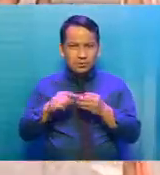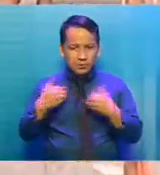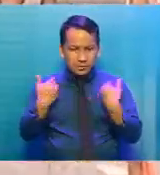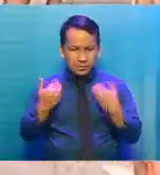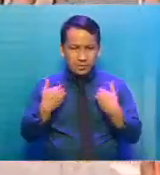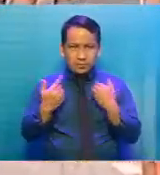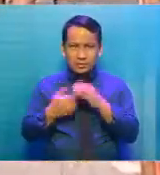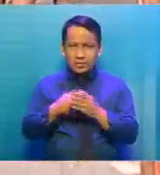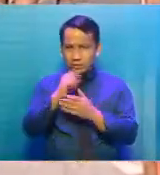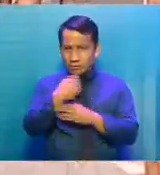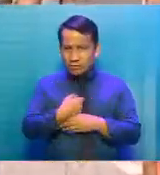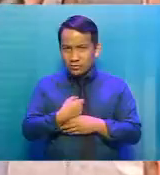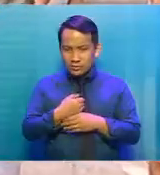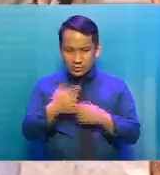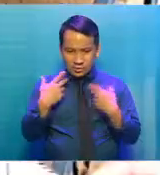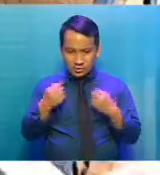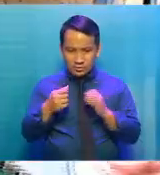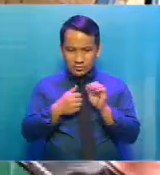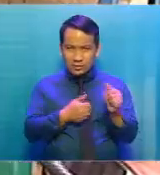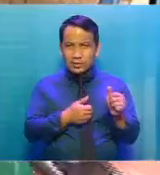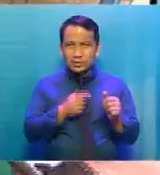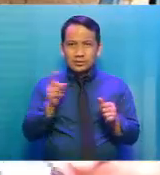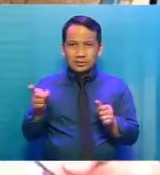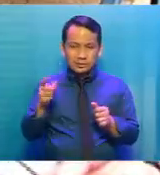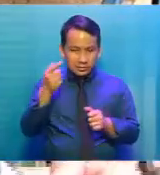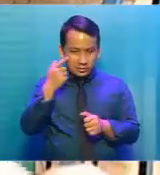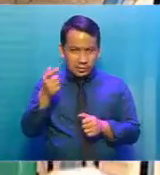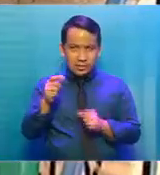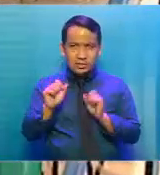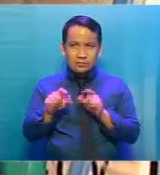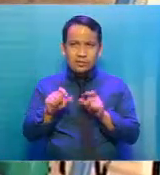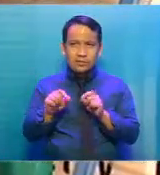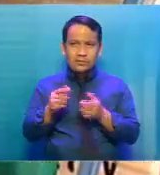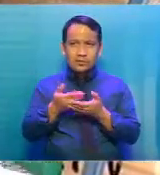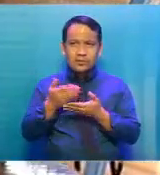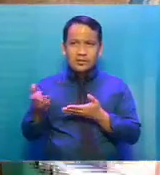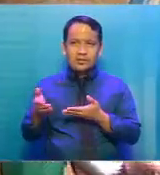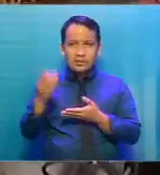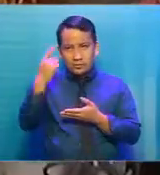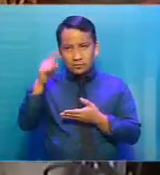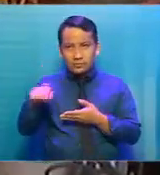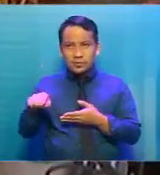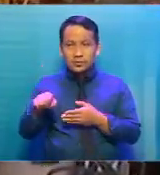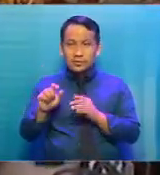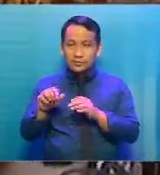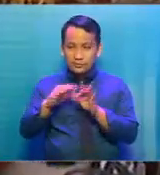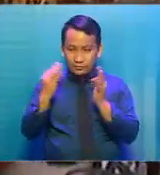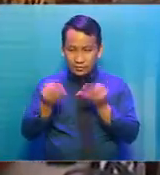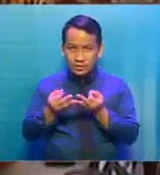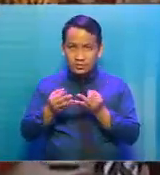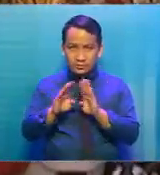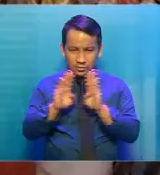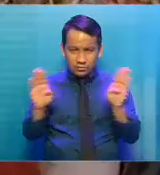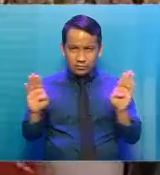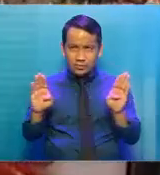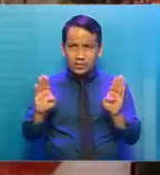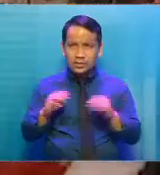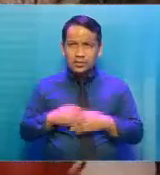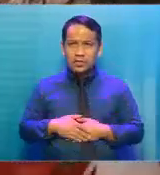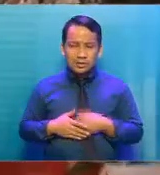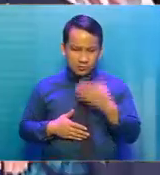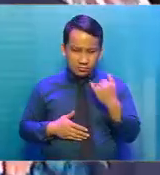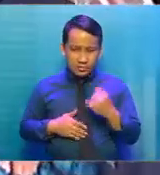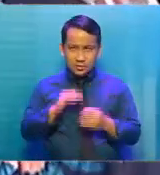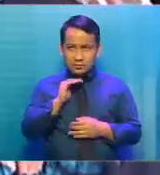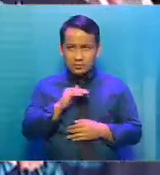o oldies, nakasunod naman sa health protocols. Si Jera, namimili ng bulaklak na para raw sa kamag-anak niyang magbubukas ng negosyo. Pang